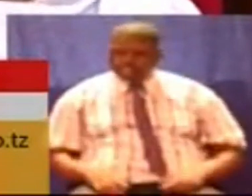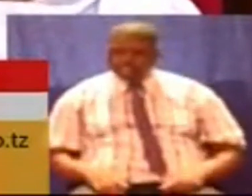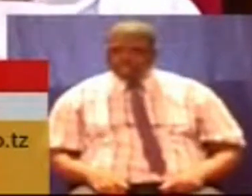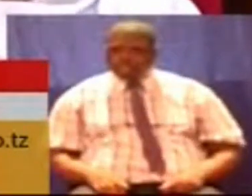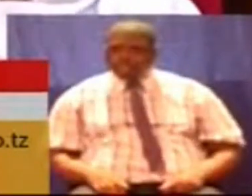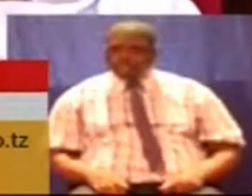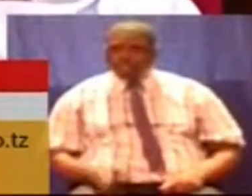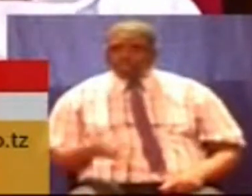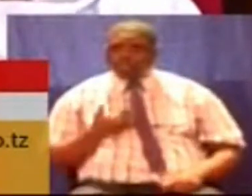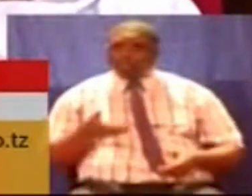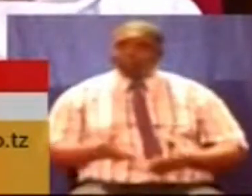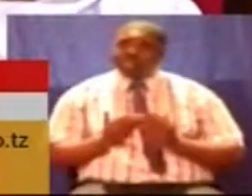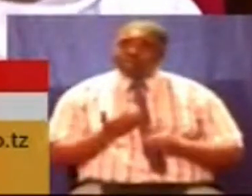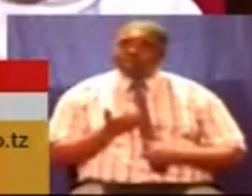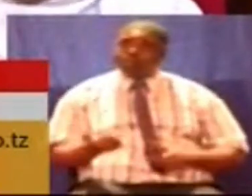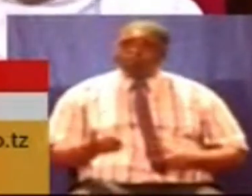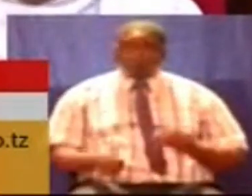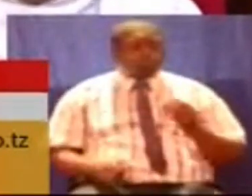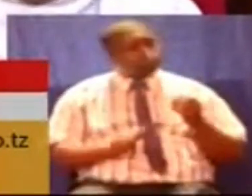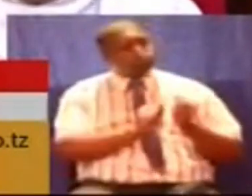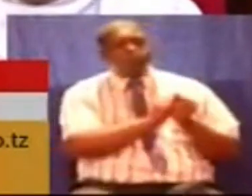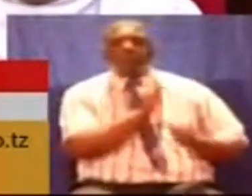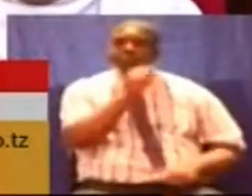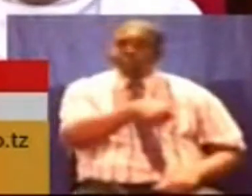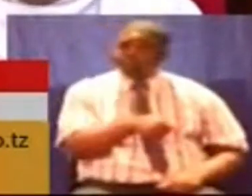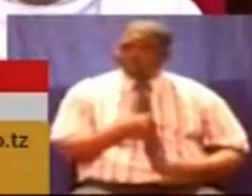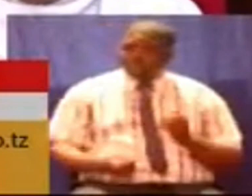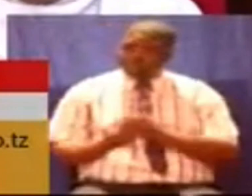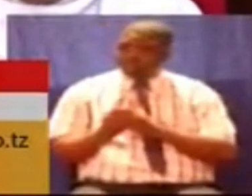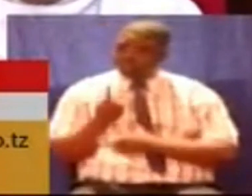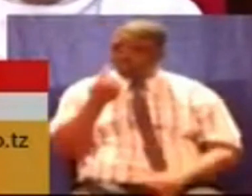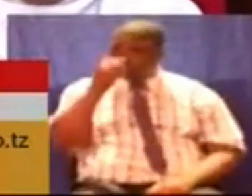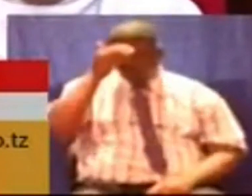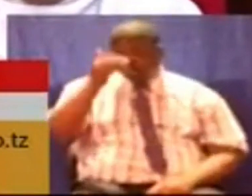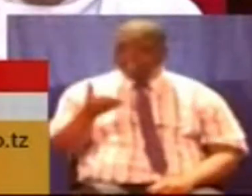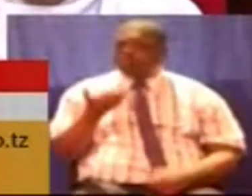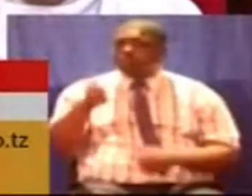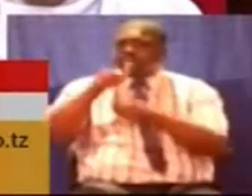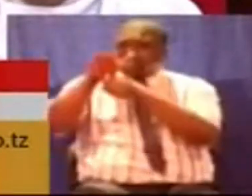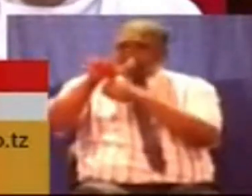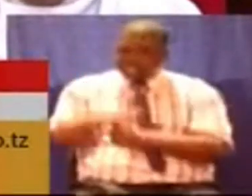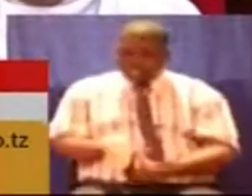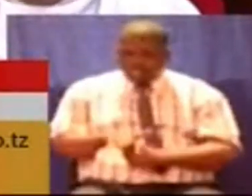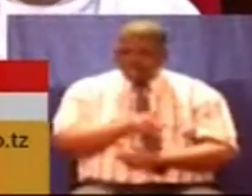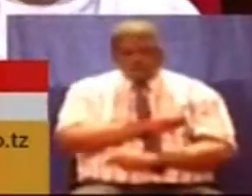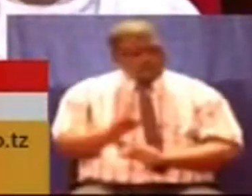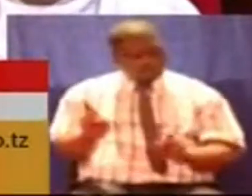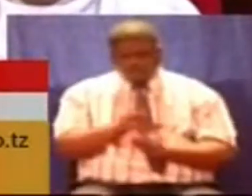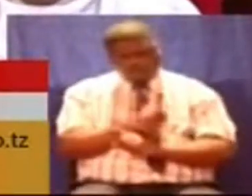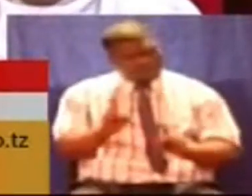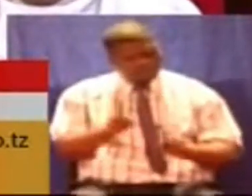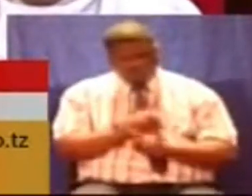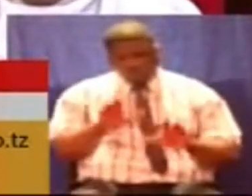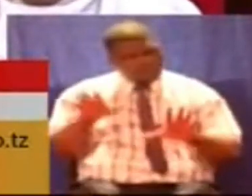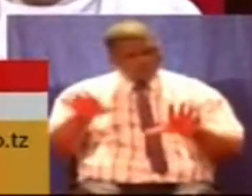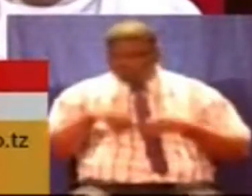10, ndio, lakini akatokea mtoto mmoja na kipaji. Kwa nini kipaji hiki tunataka kukidumaza? Haikubaliki. Mimi nampongeza kwa